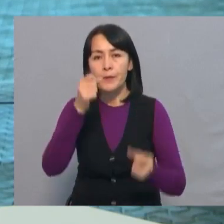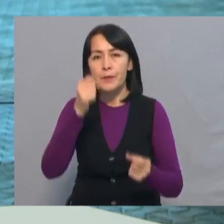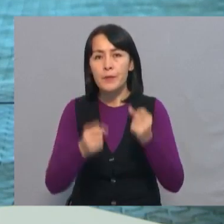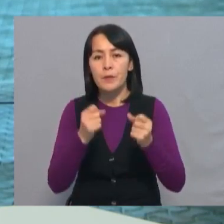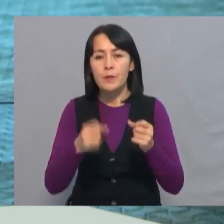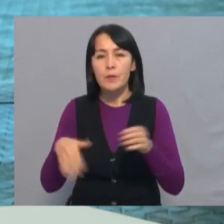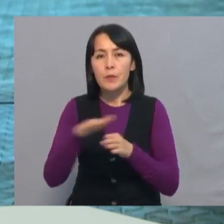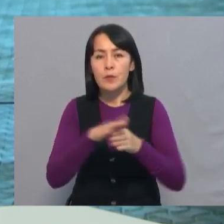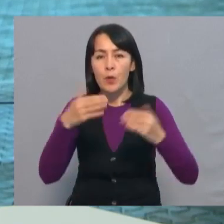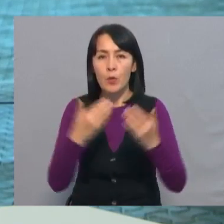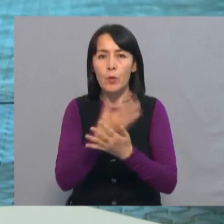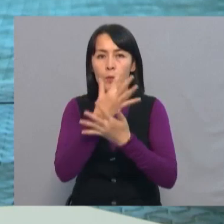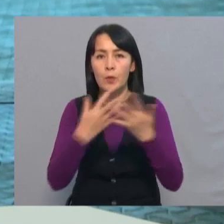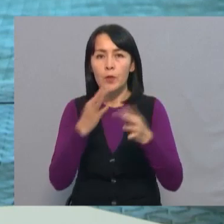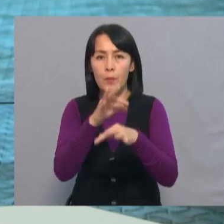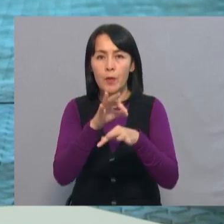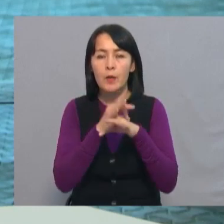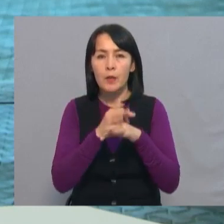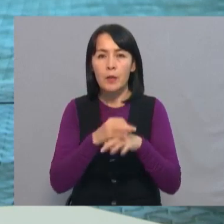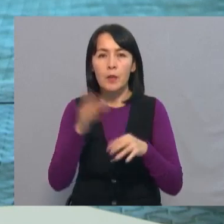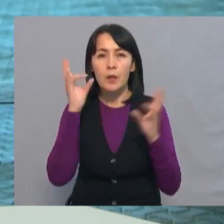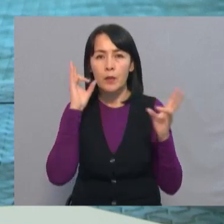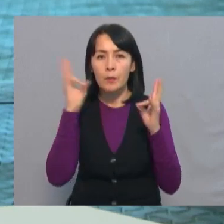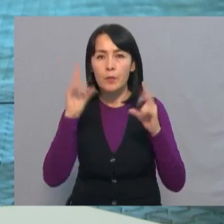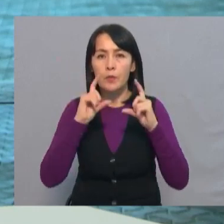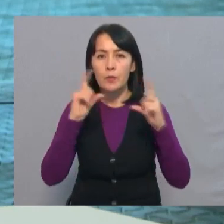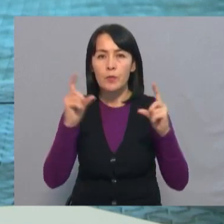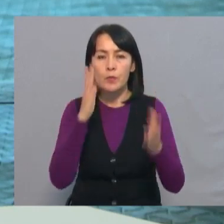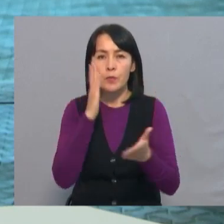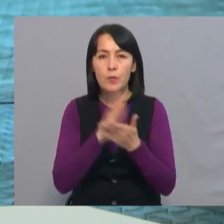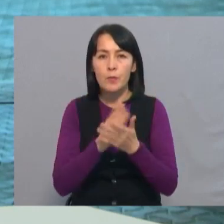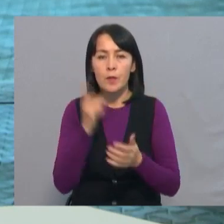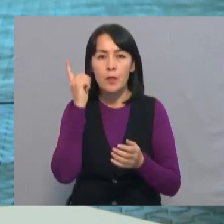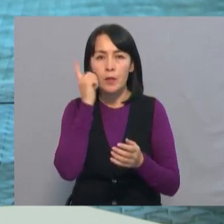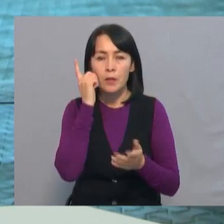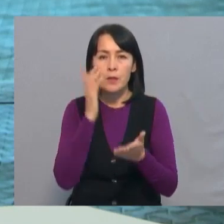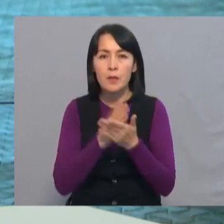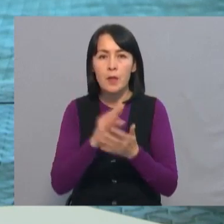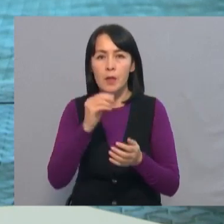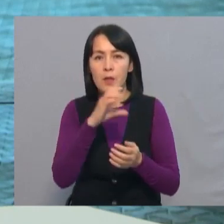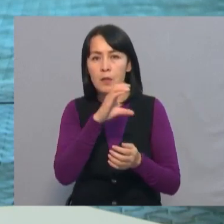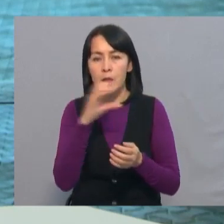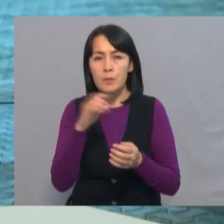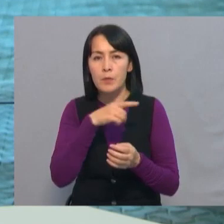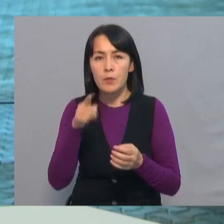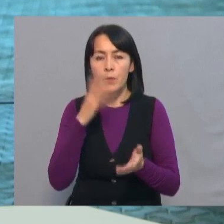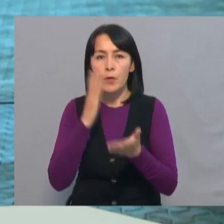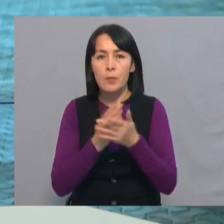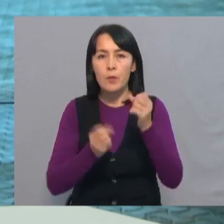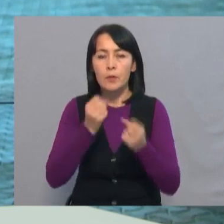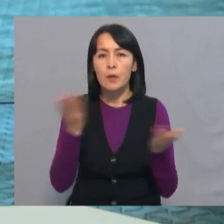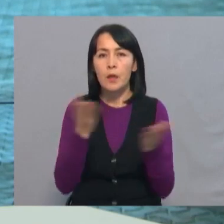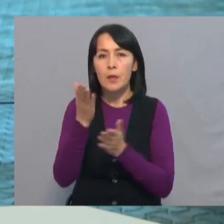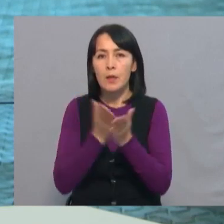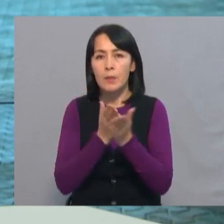тұлпарлар тұтастай заманауи құралдармен жабдықталған. Дыбыс күшейткіш қондырғысы мен рациясы бар GPS жүйесі арқылы көліктердің қай